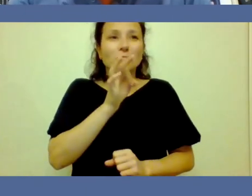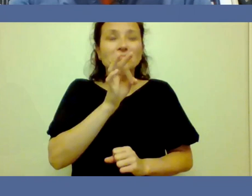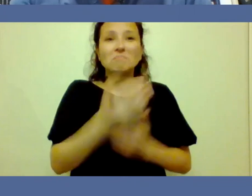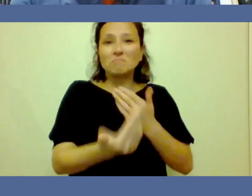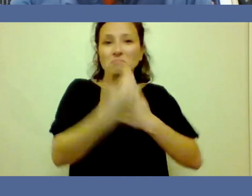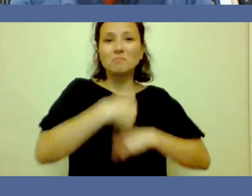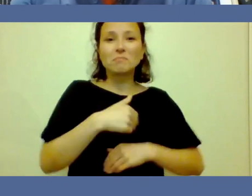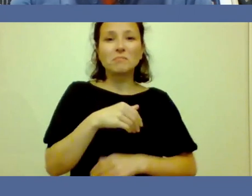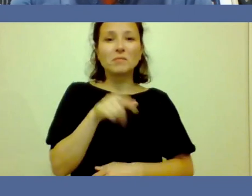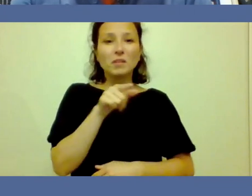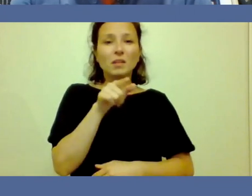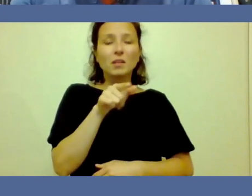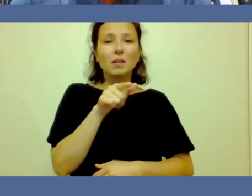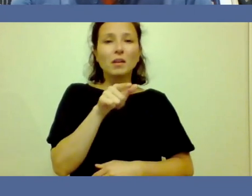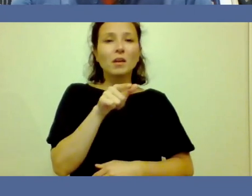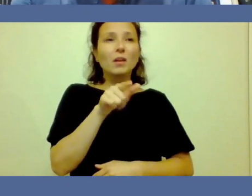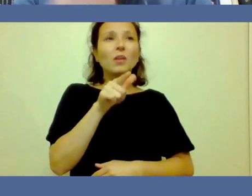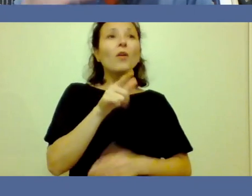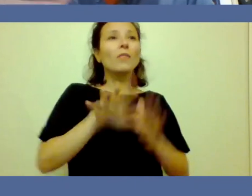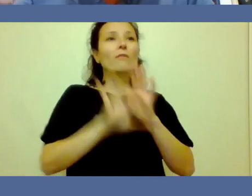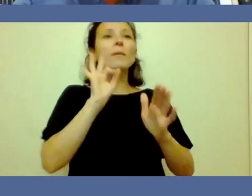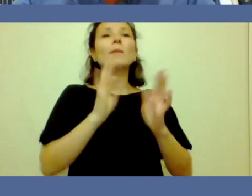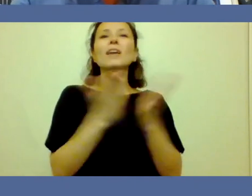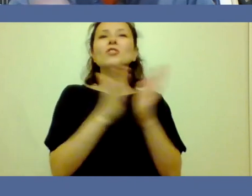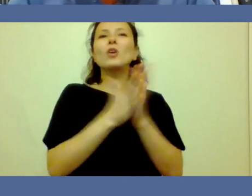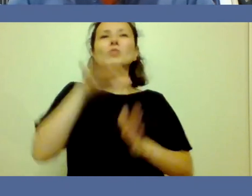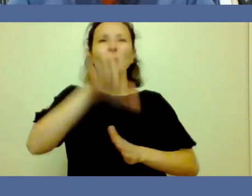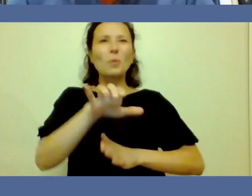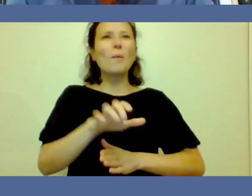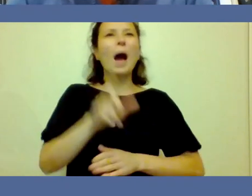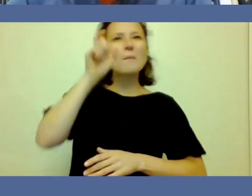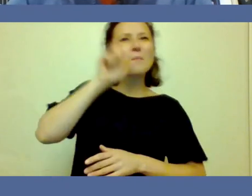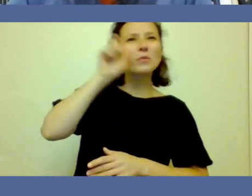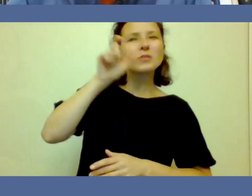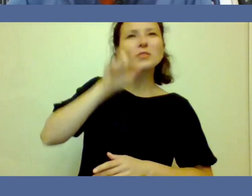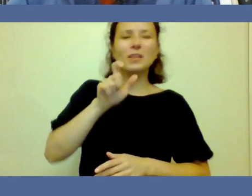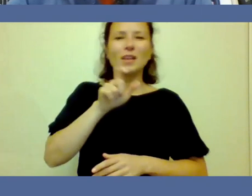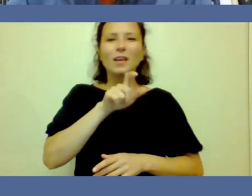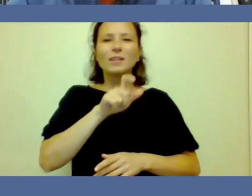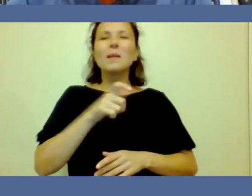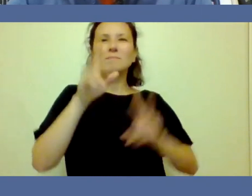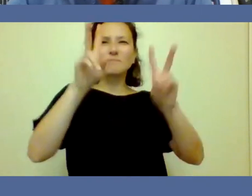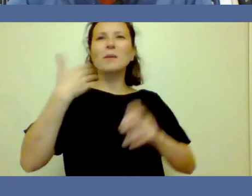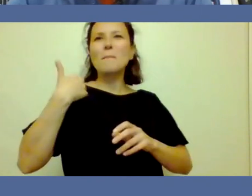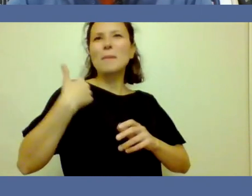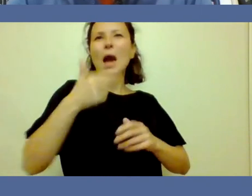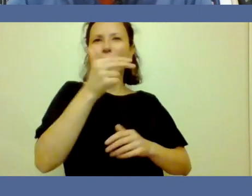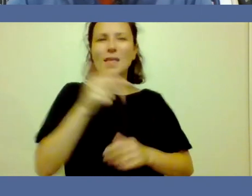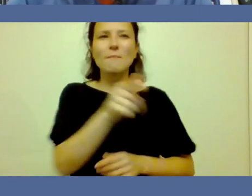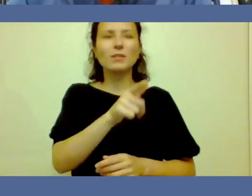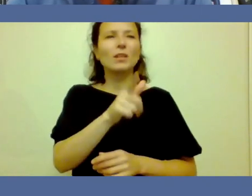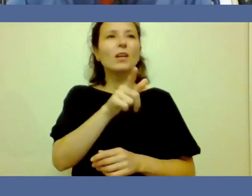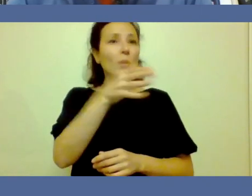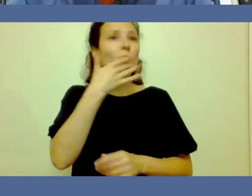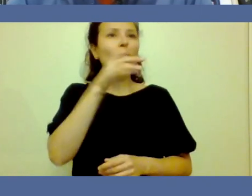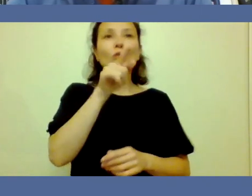czarną serię, czyli te wspomniane książki Morderczynie, Zbrodnia i Doskonała i Motyw, że to są moje ulubione. Więc ja